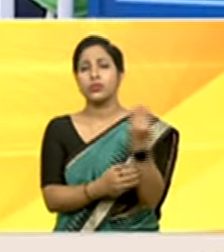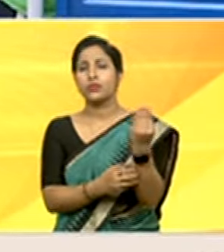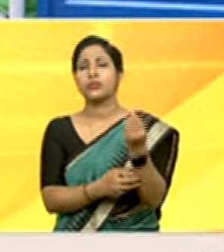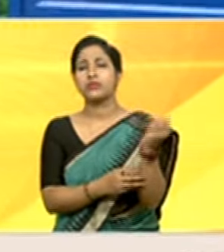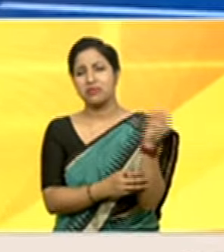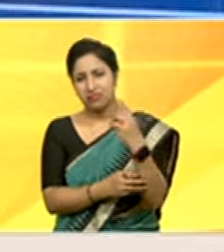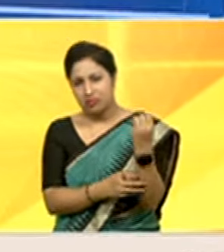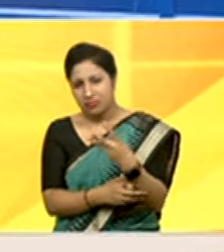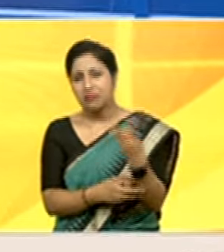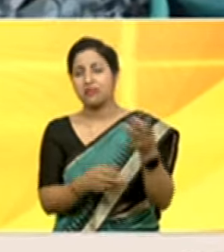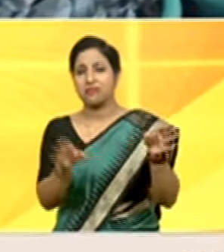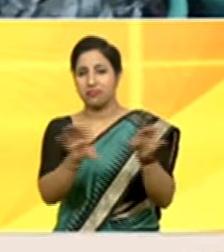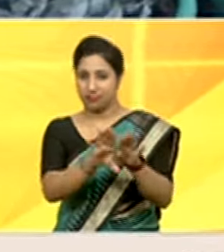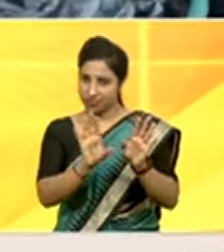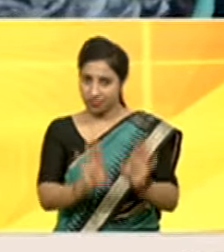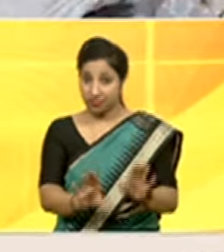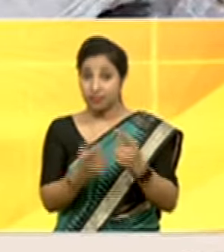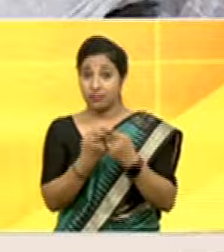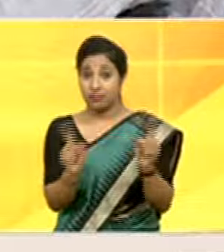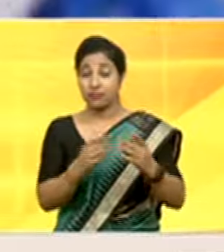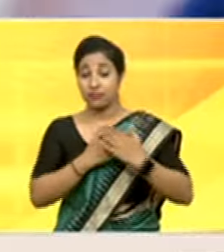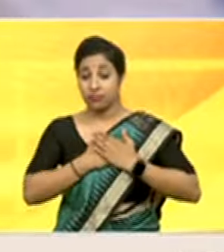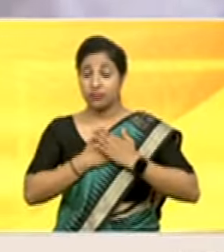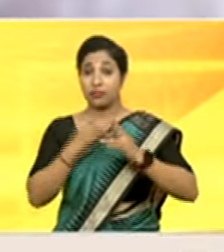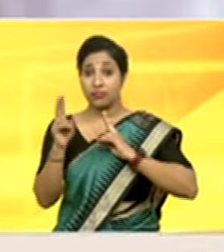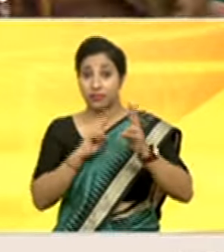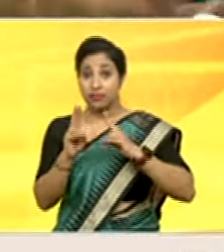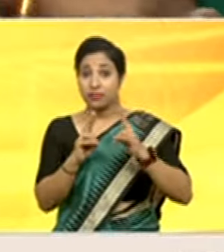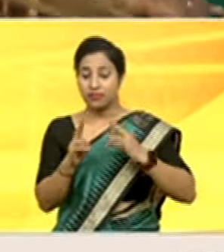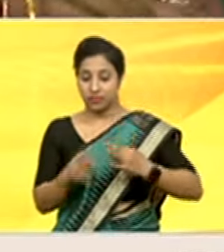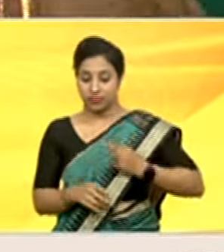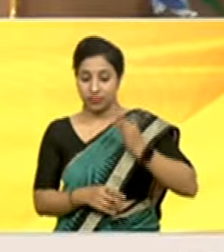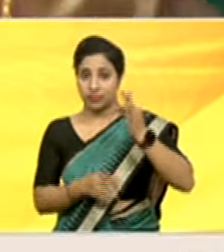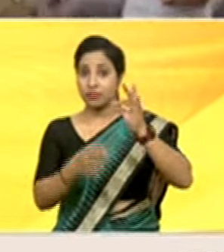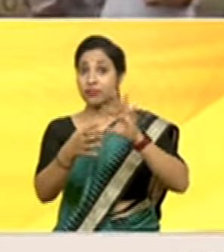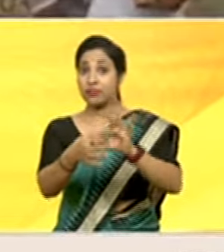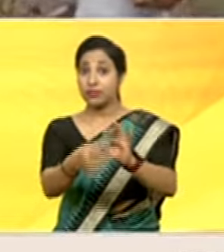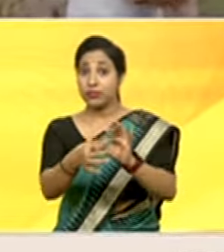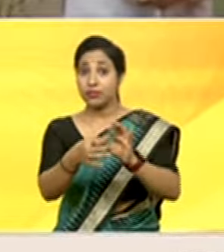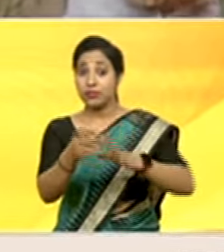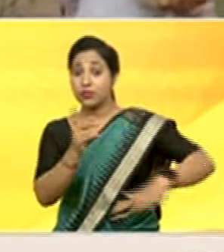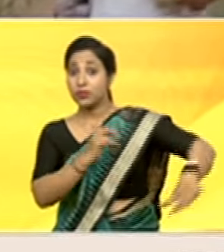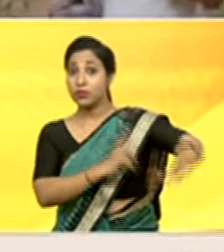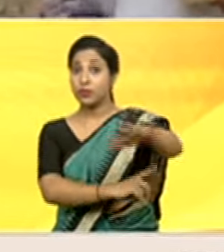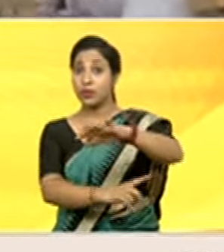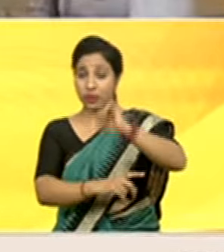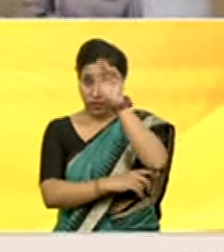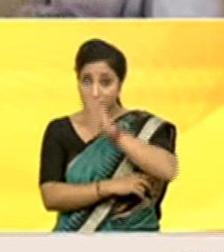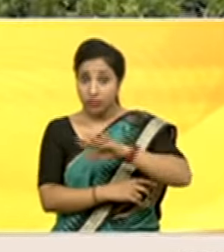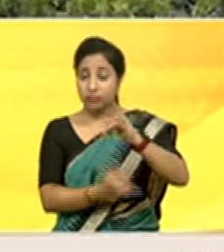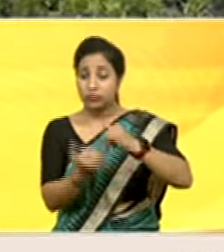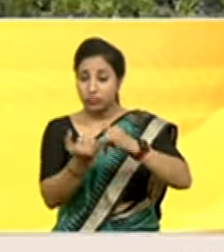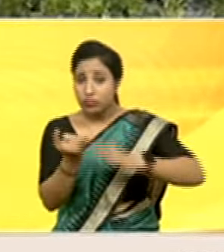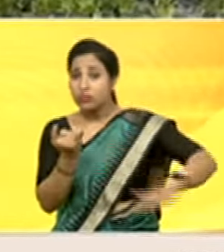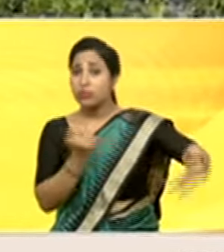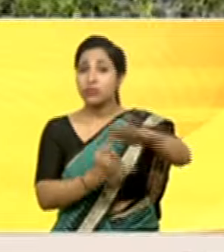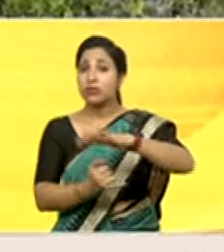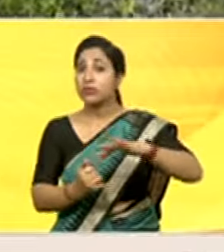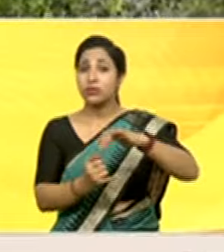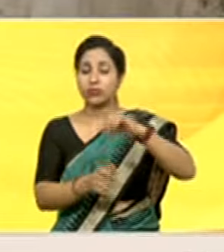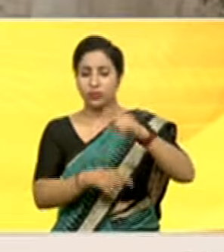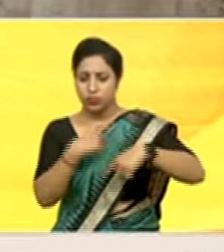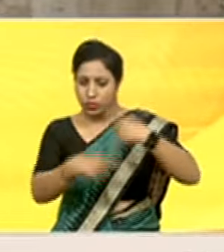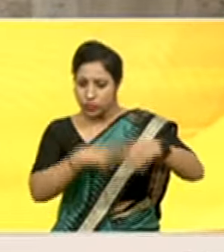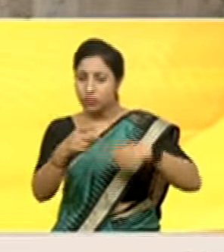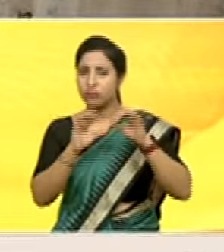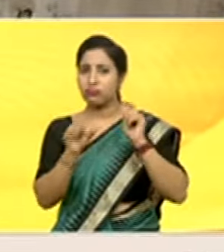लेकिन मन की बात का जो स्पिरीट है देश में समाज में हर दिन